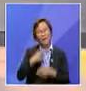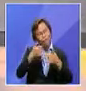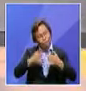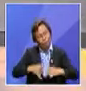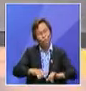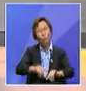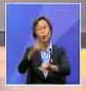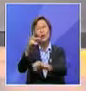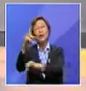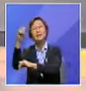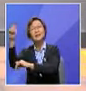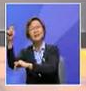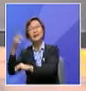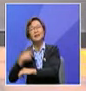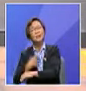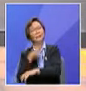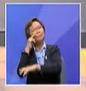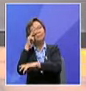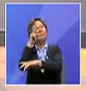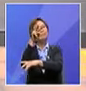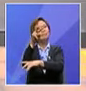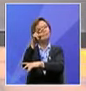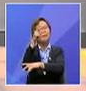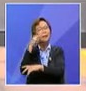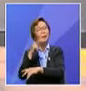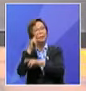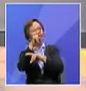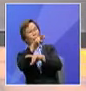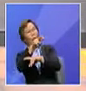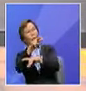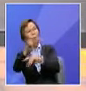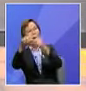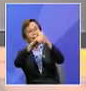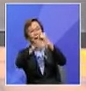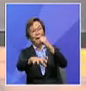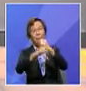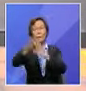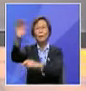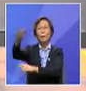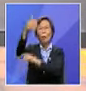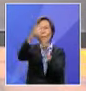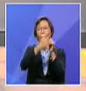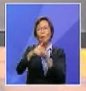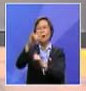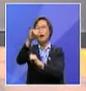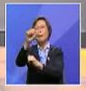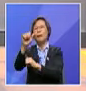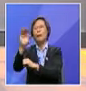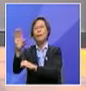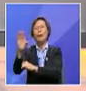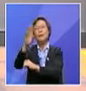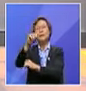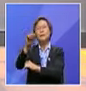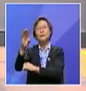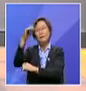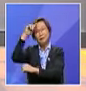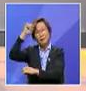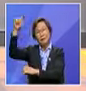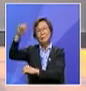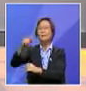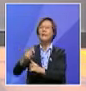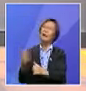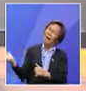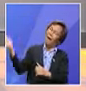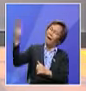saja ke Kuala Terengganu untuk kita menyaksikan bagi kempen Kibar Jalur Gemilang. Pelancarannya bersama dengan Yang Amat Berhormat Menteri Besar Terengganu. Ayuh sama-sama